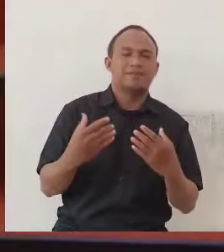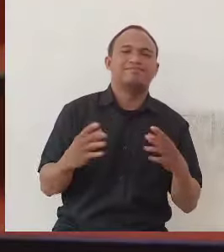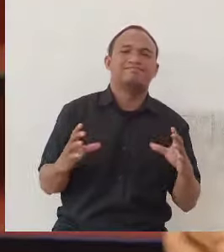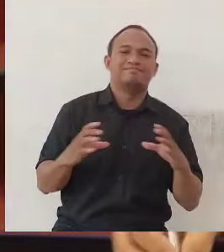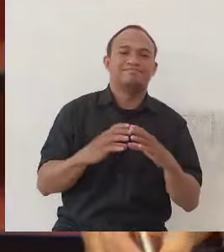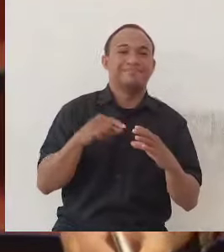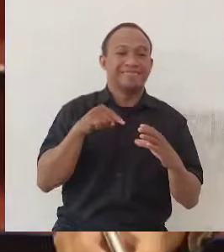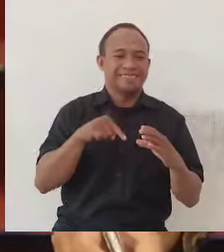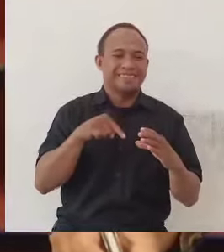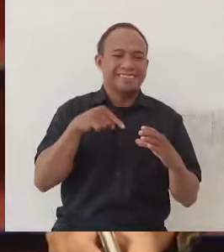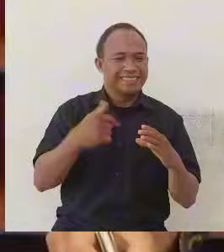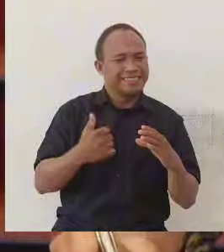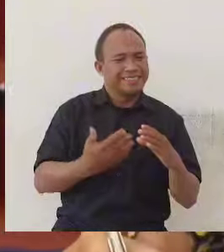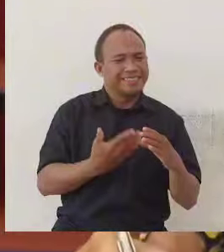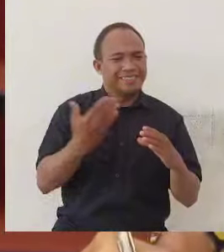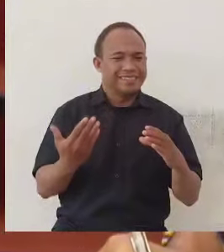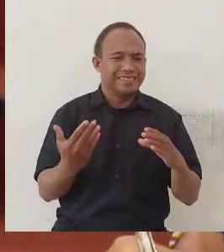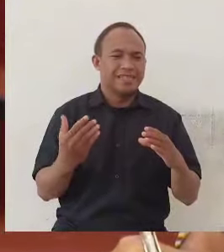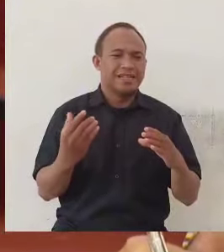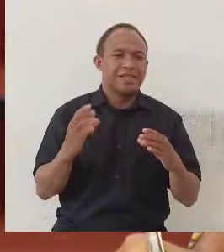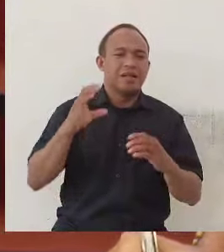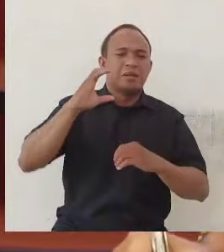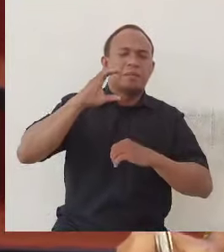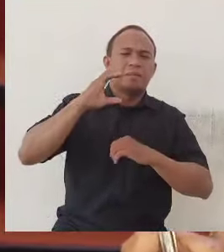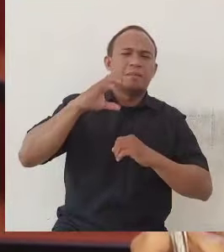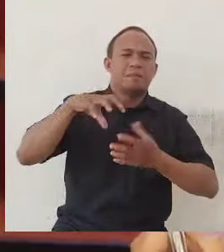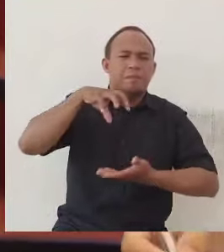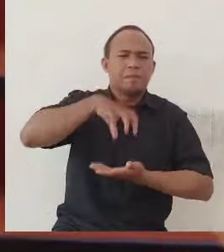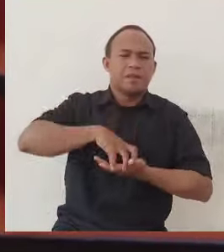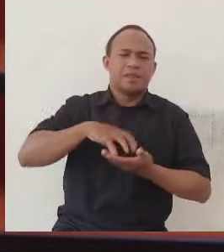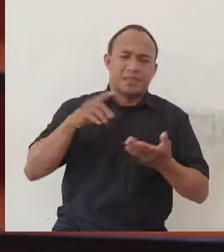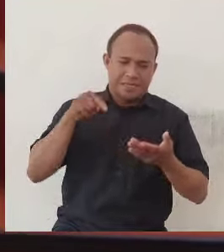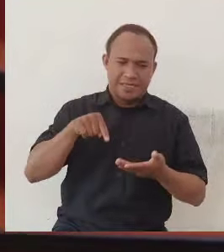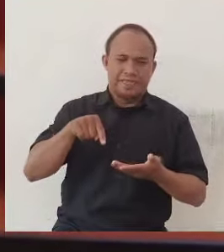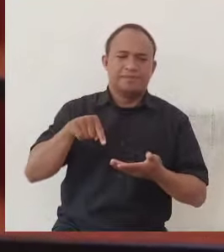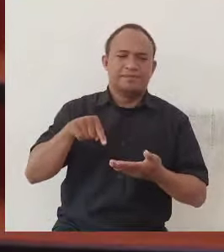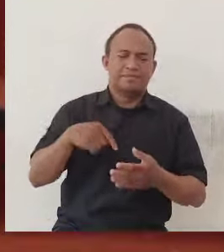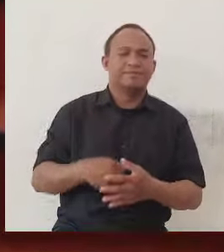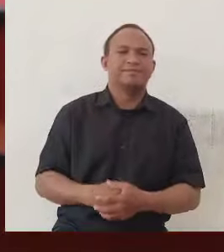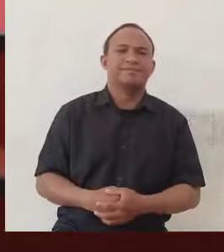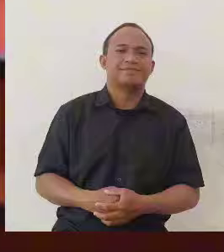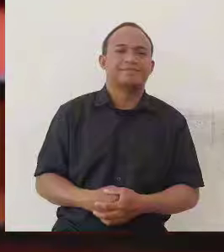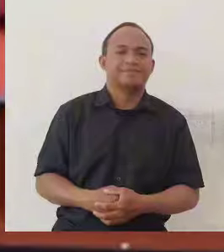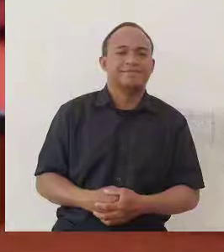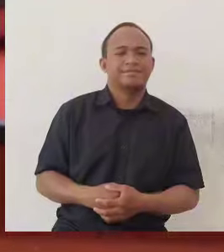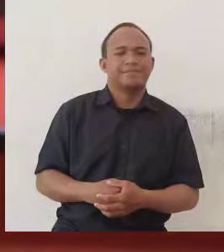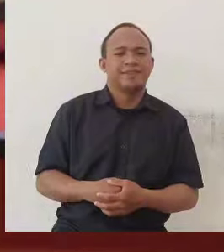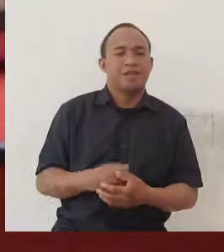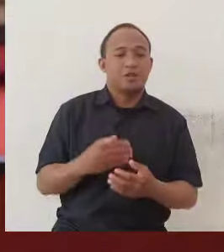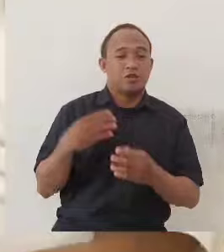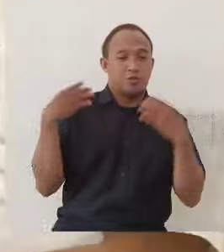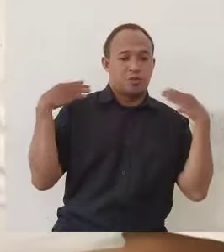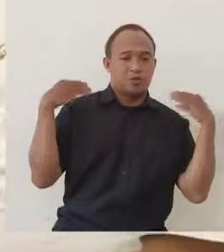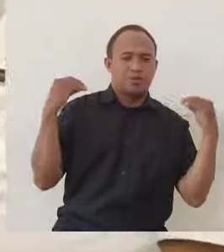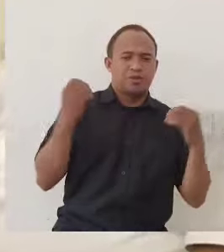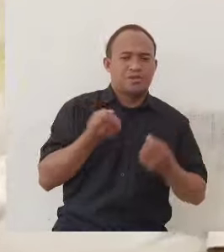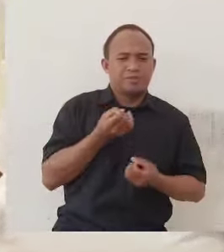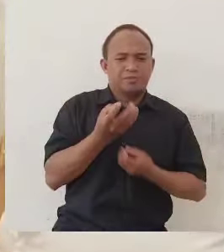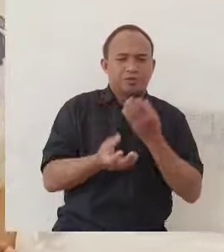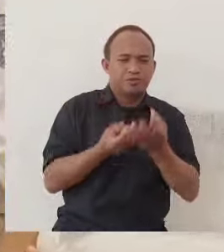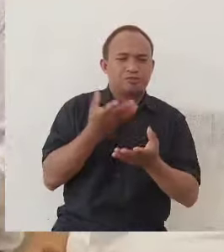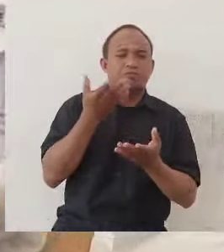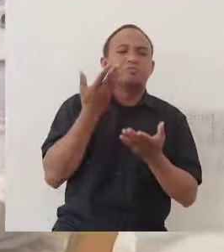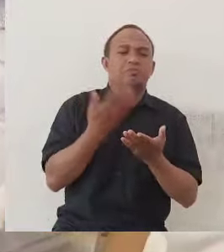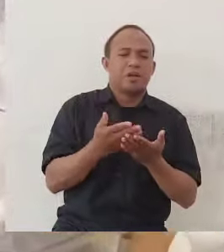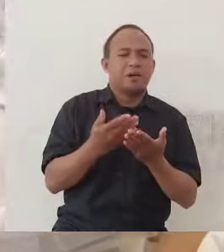publik Bulango Ulu bertempat di Grand Palace Convention Center atau GPCC. PJ Gubernur Rudi dalam